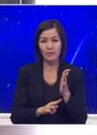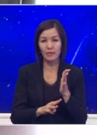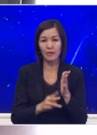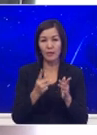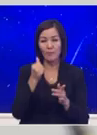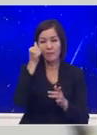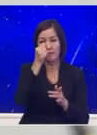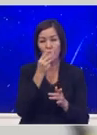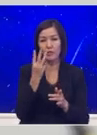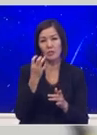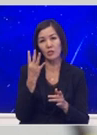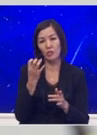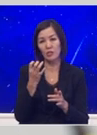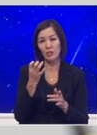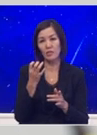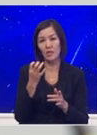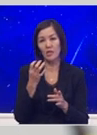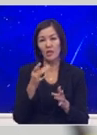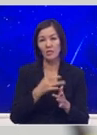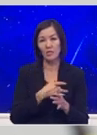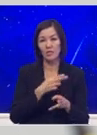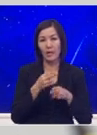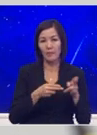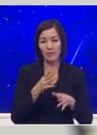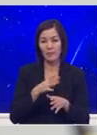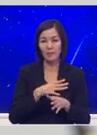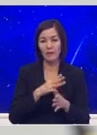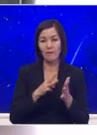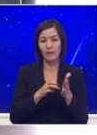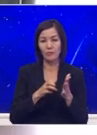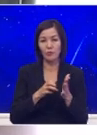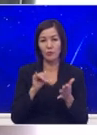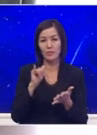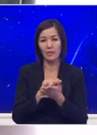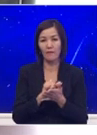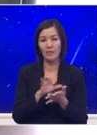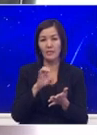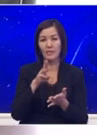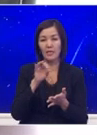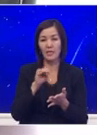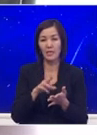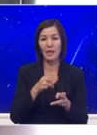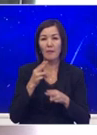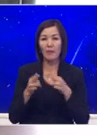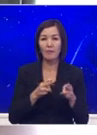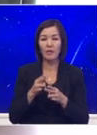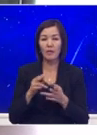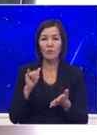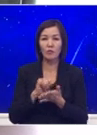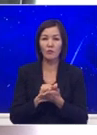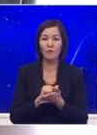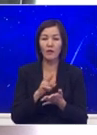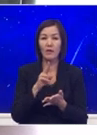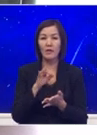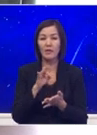в год мы ставили триста-четыреста стентов то сейчас за полгода мы ставим почти 800 стентов также возросло число операции по установке кардиостимуляторов